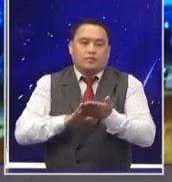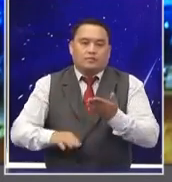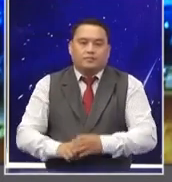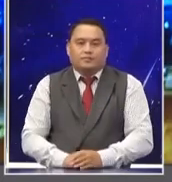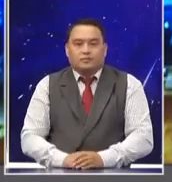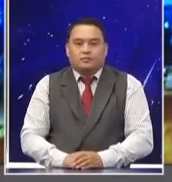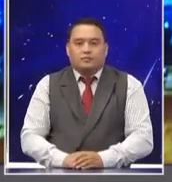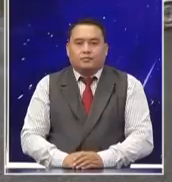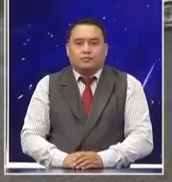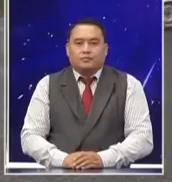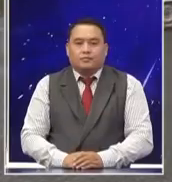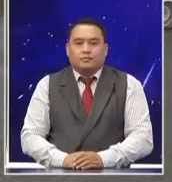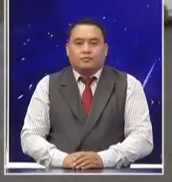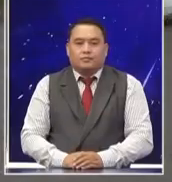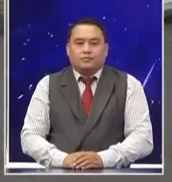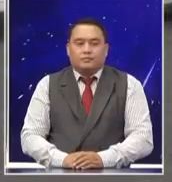көрейік.